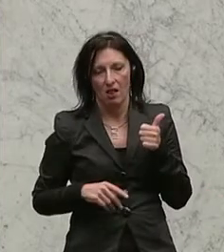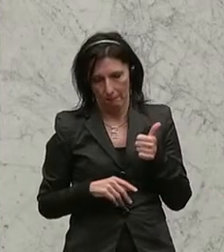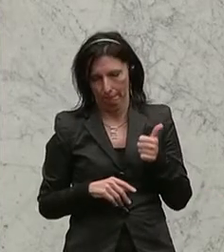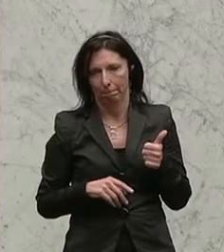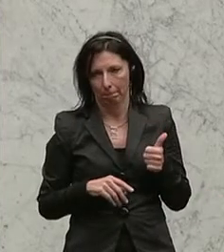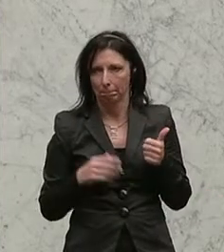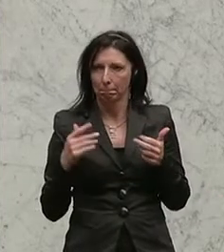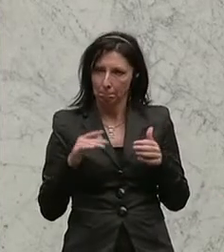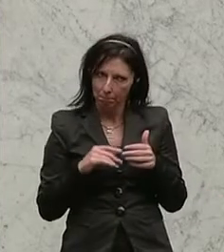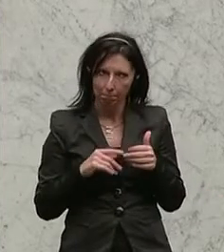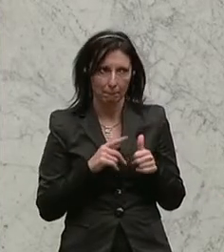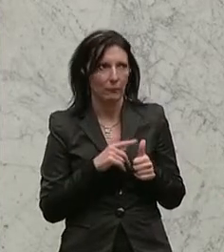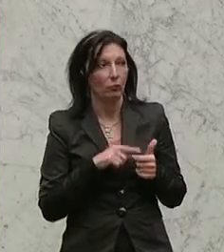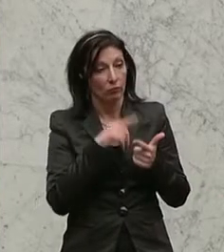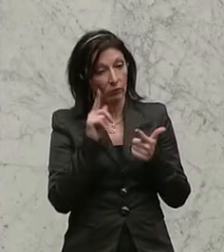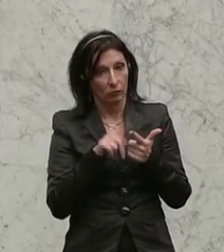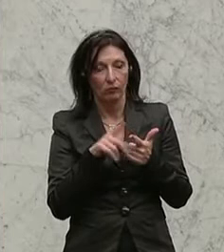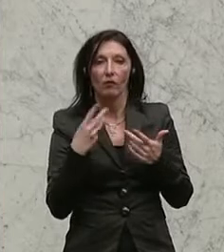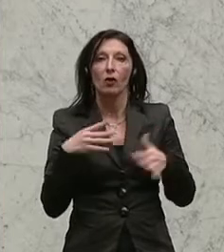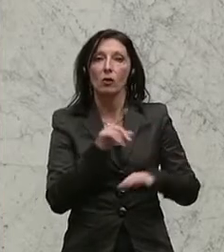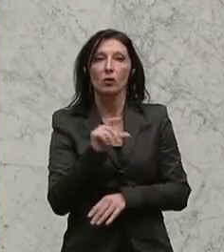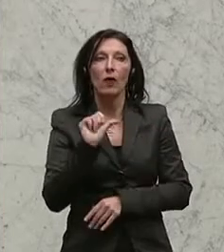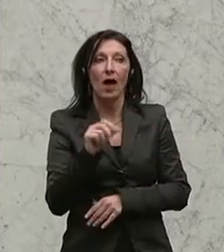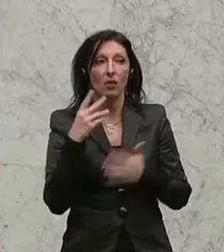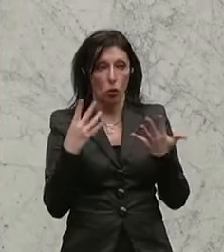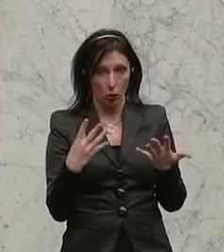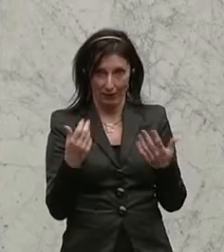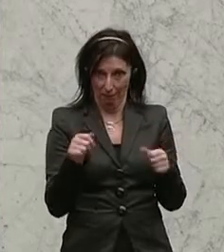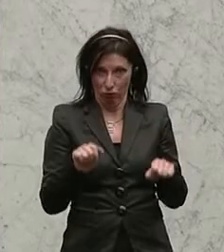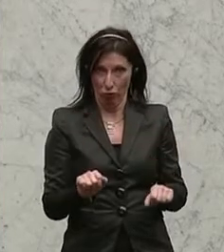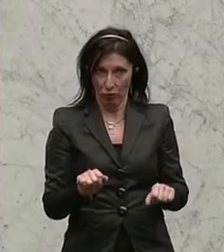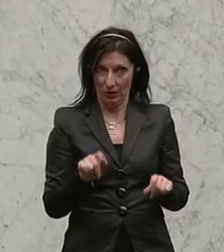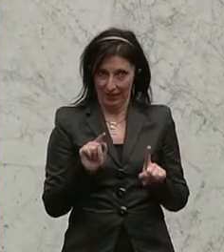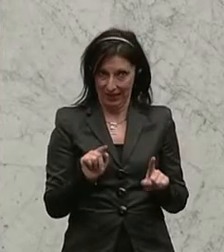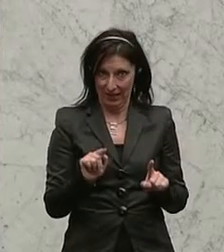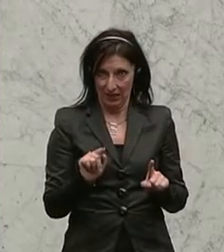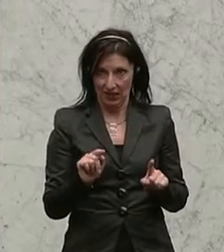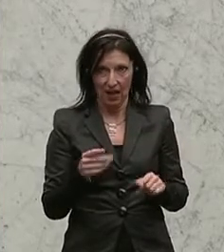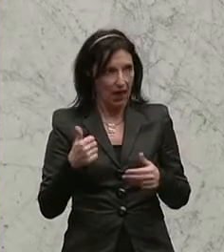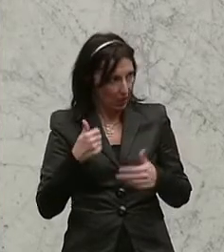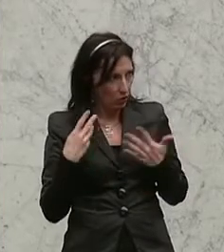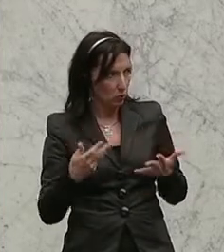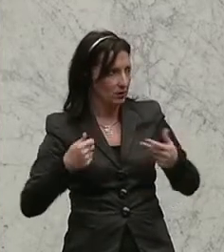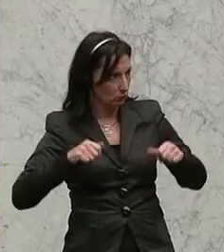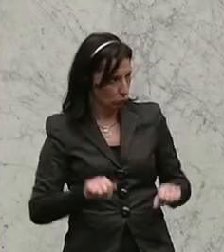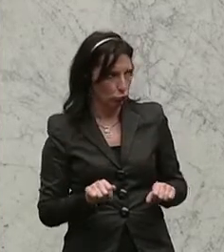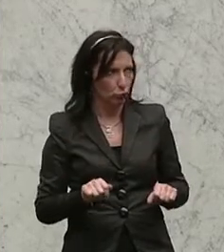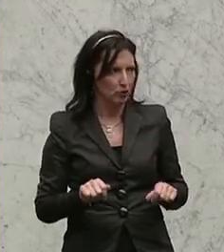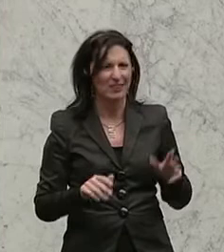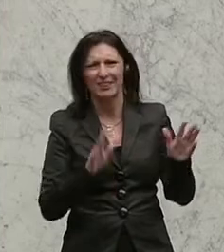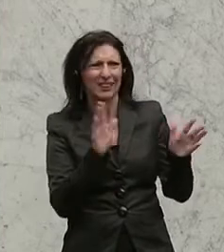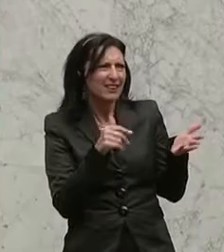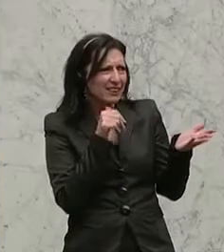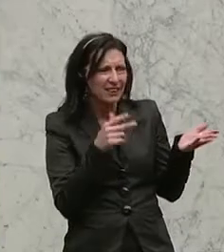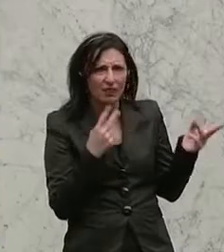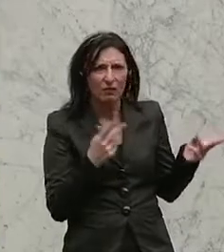und 1991 mit diesem beschluss mit diesem beschluss 1991 das spielt ja keine rolle